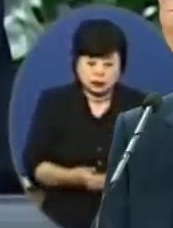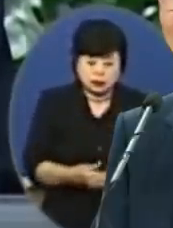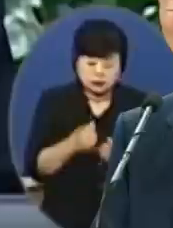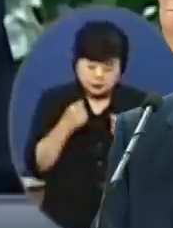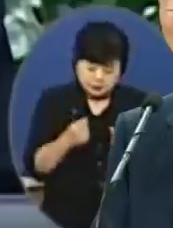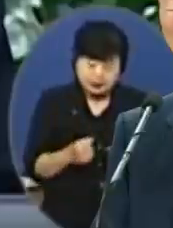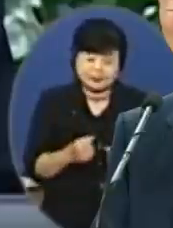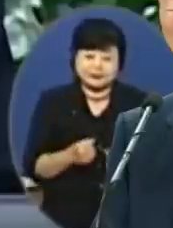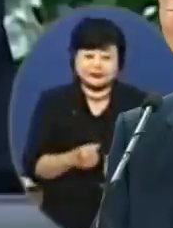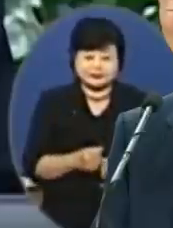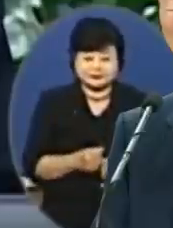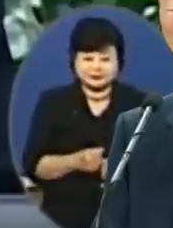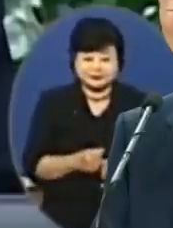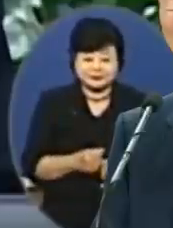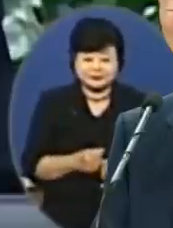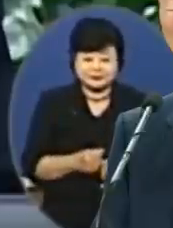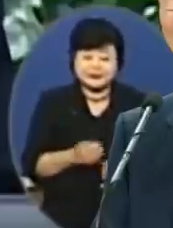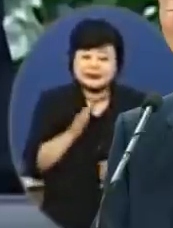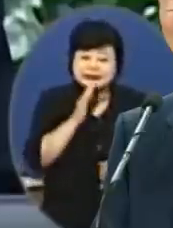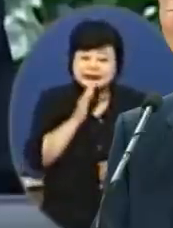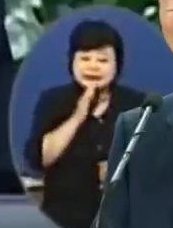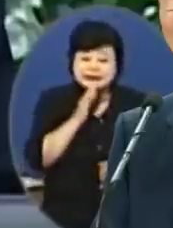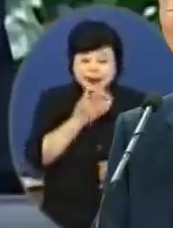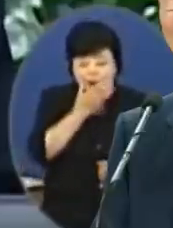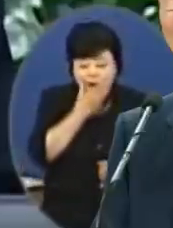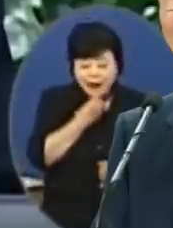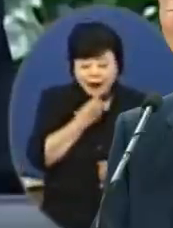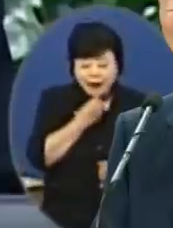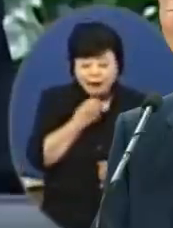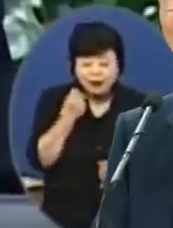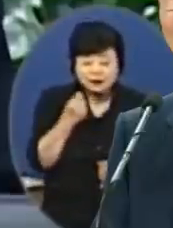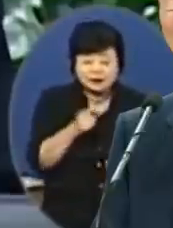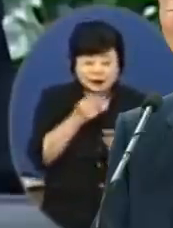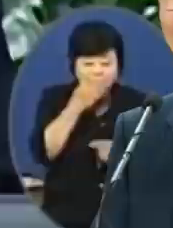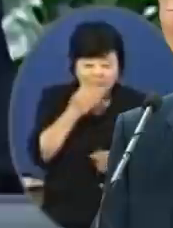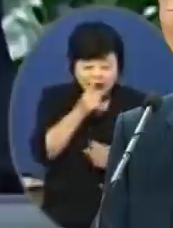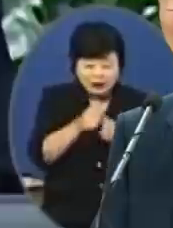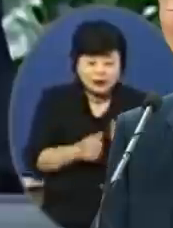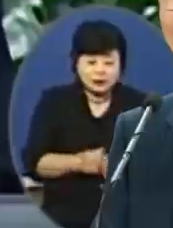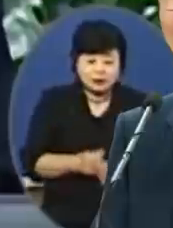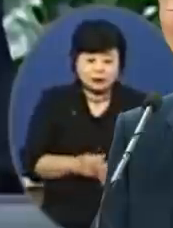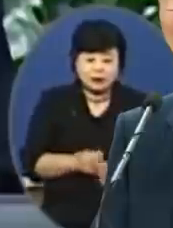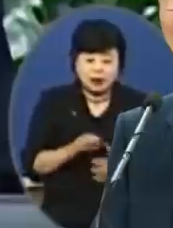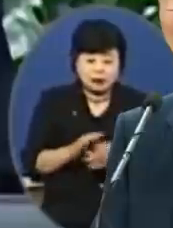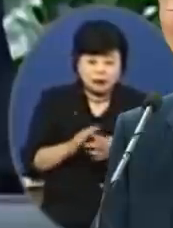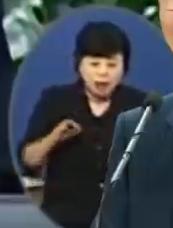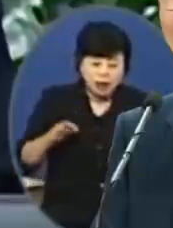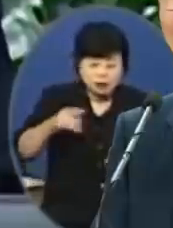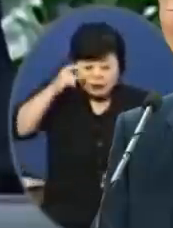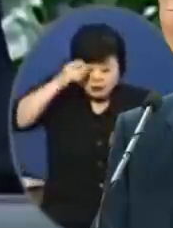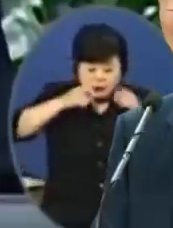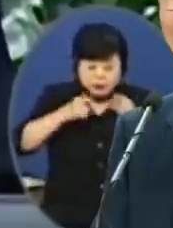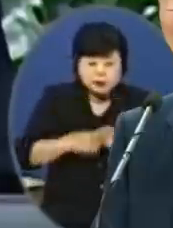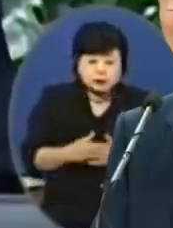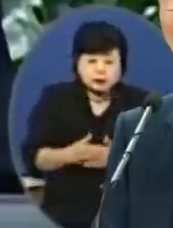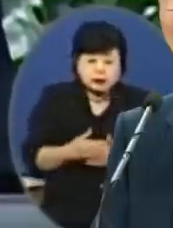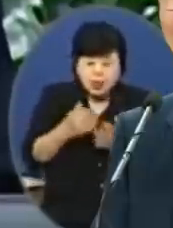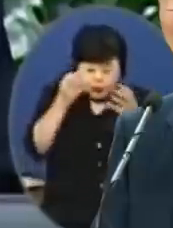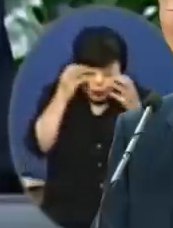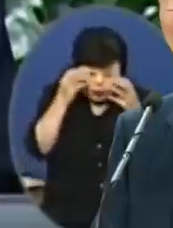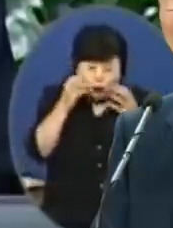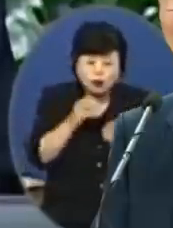살아야 참 행복을 갖고 살 수 있지, 하나님과 단절되면 큰 슬픔과 불안과 고통